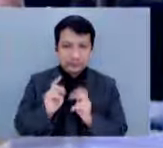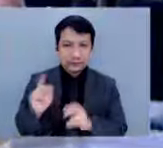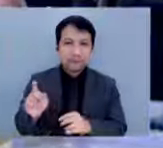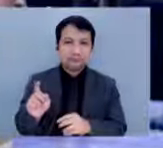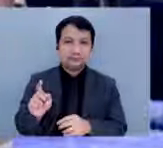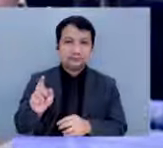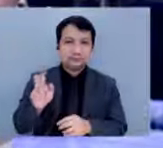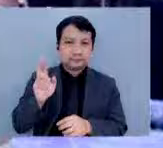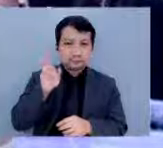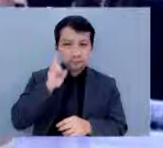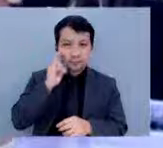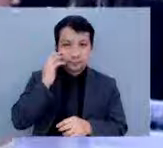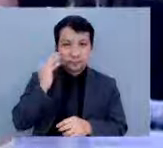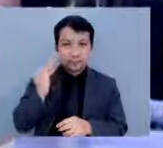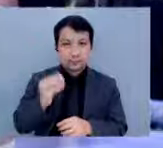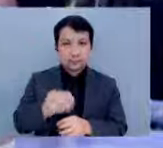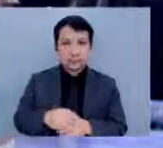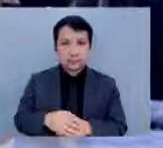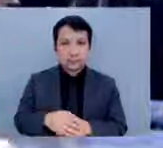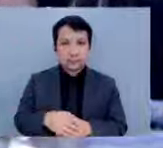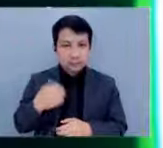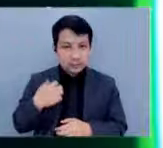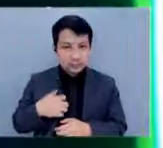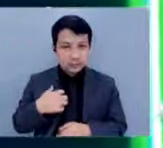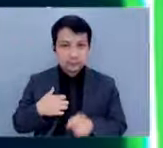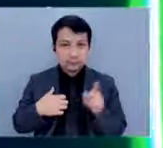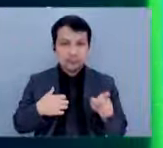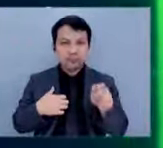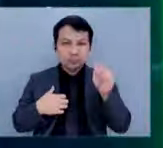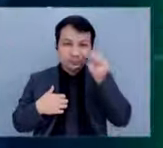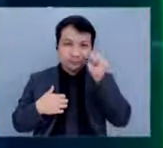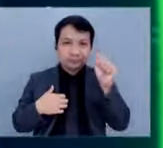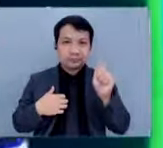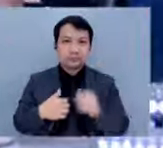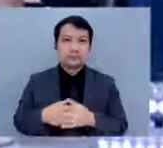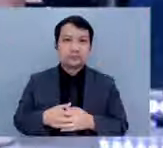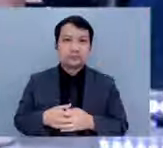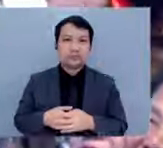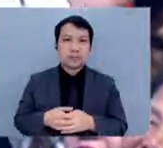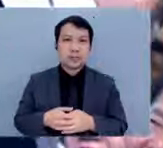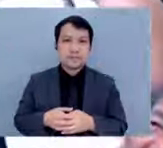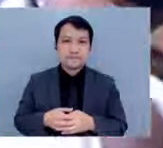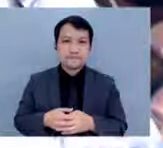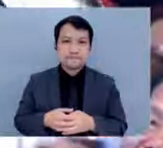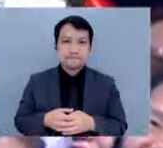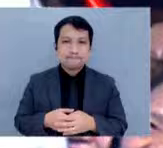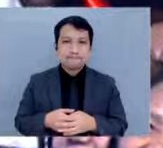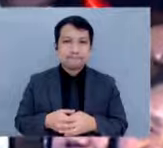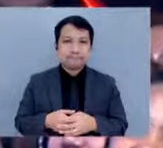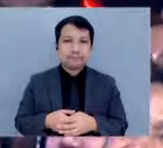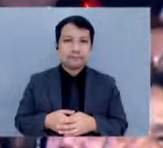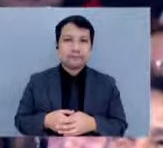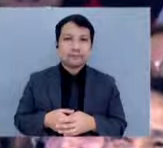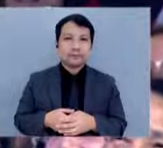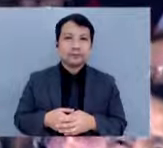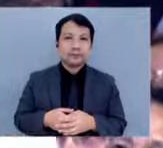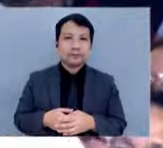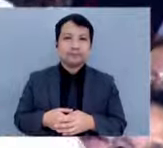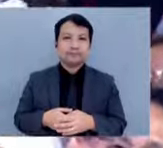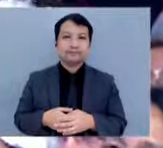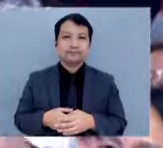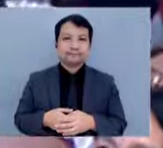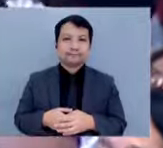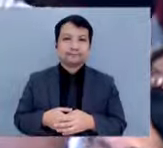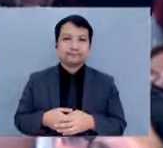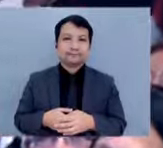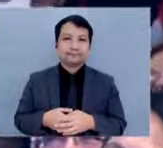May Dizon. Nag-crush na crush si Andres. Manalo ka ng f***ing talaga. Hello, Riza.